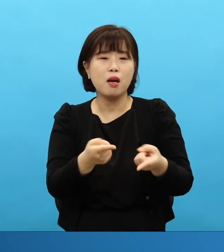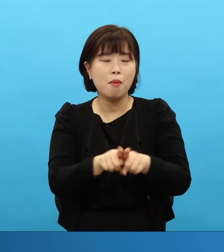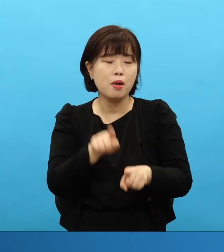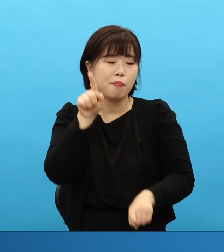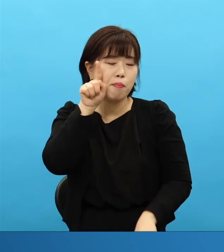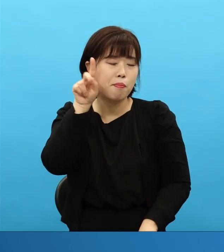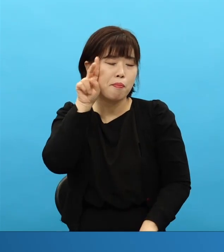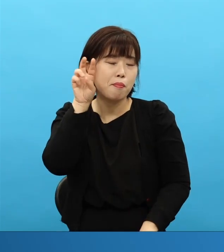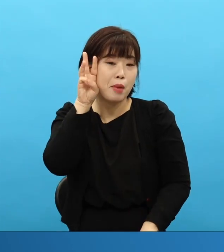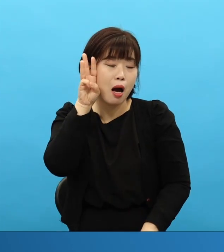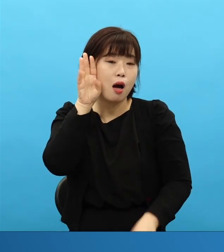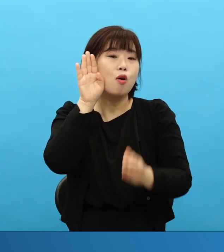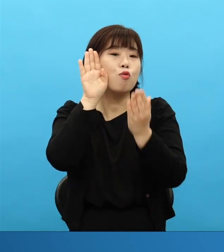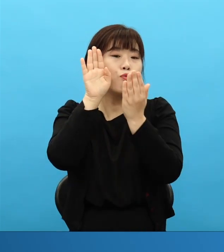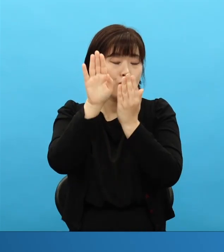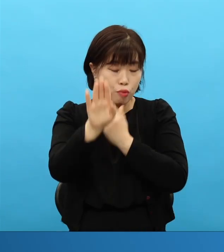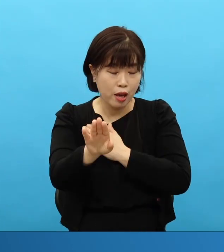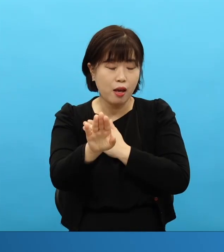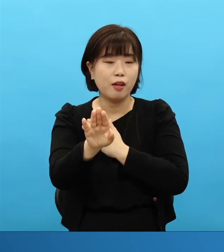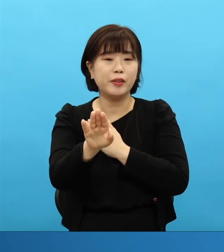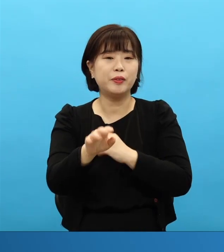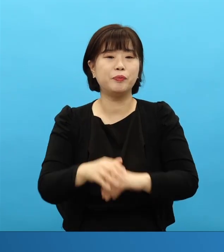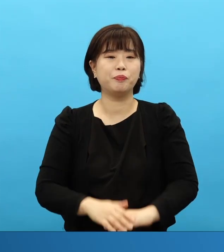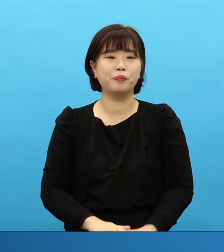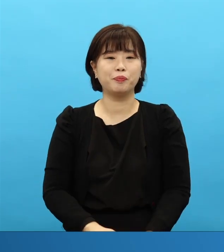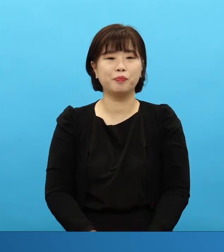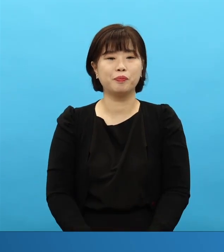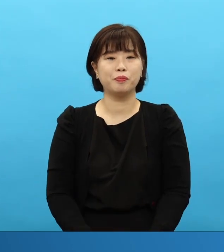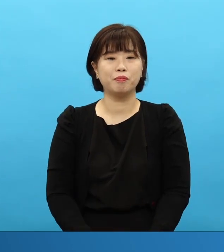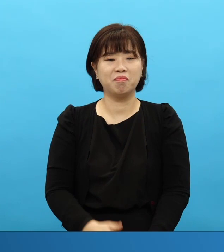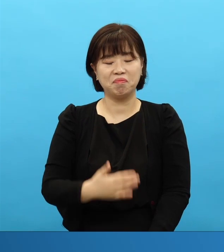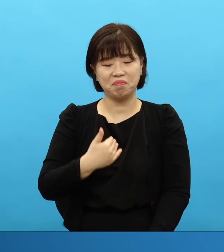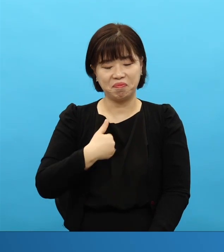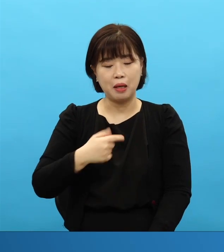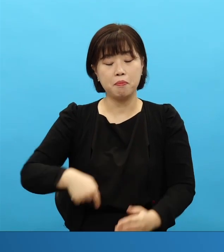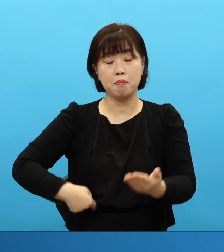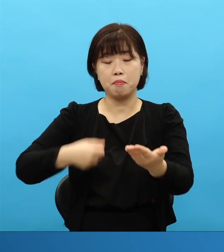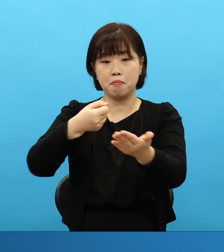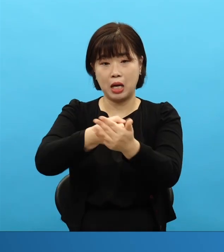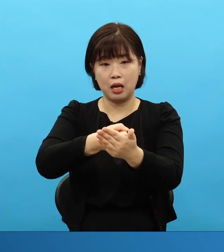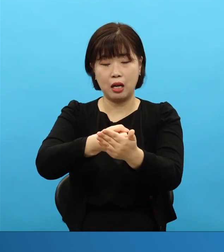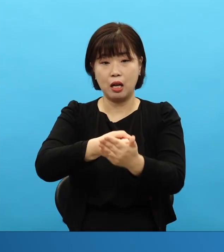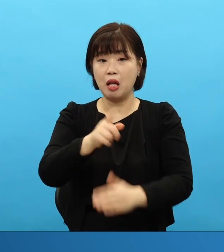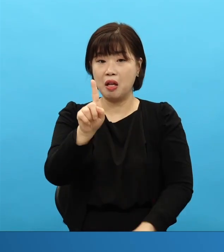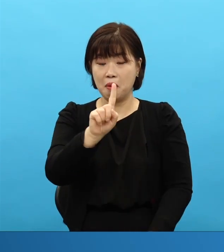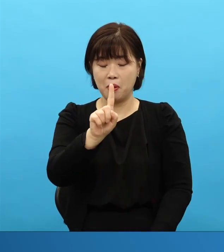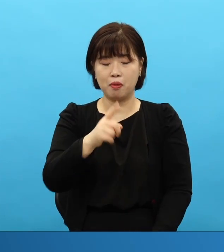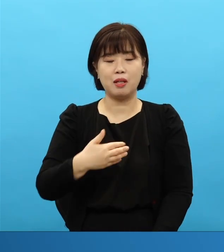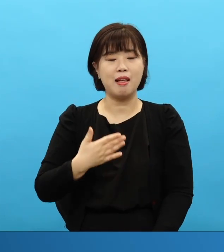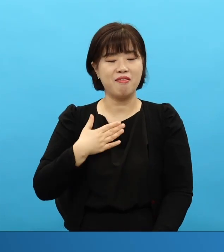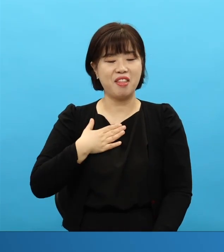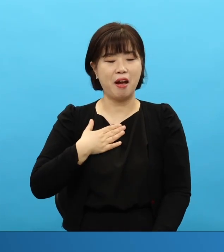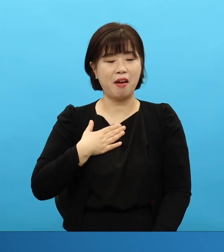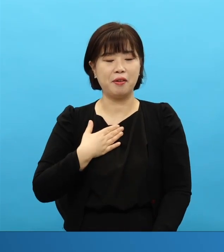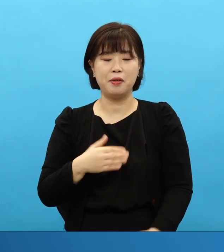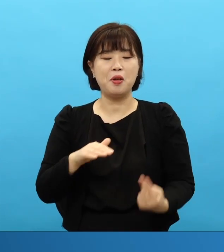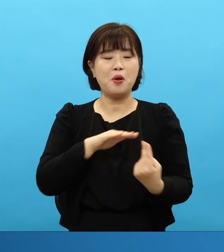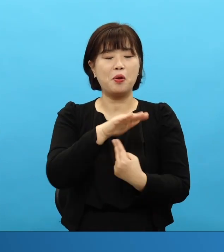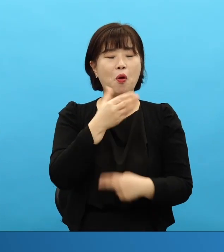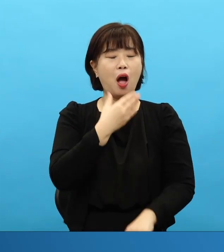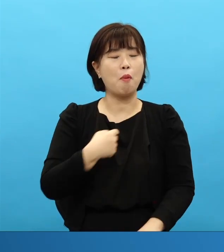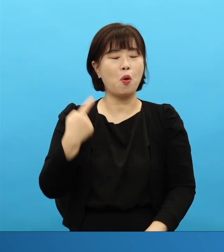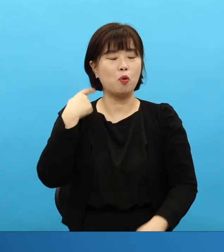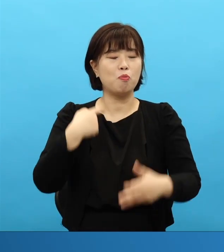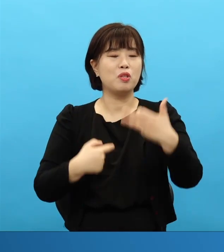질로 솔직히 말해서 이제 길은 한 길밖에 없다. 나도 요한복음 19장 30절에 결론 나야